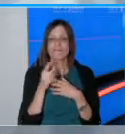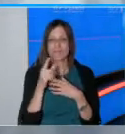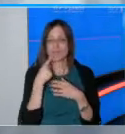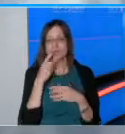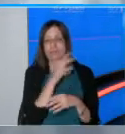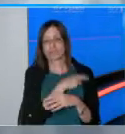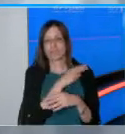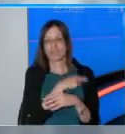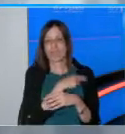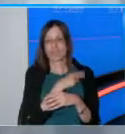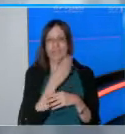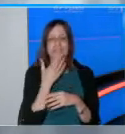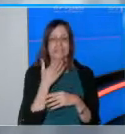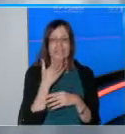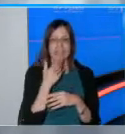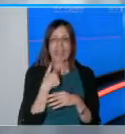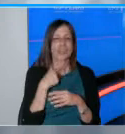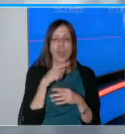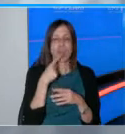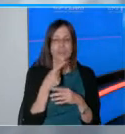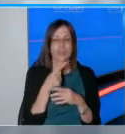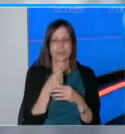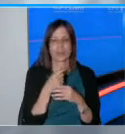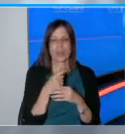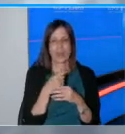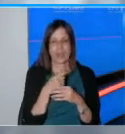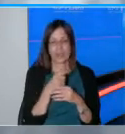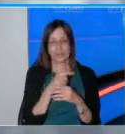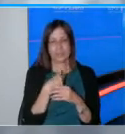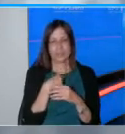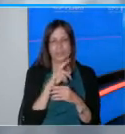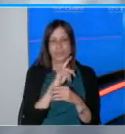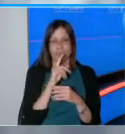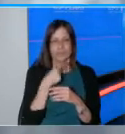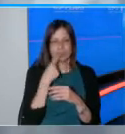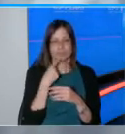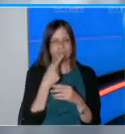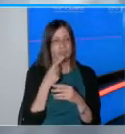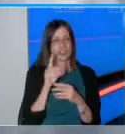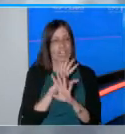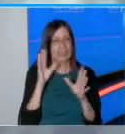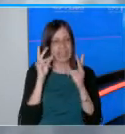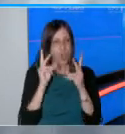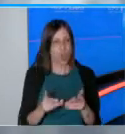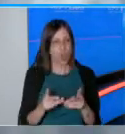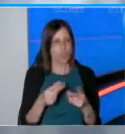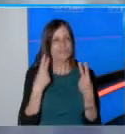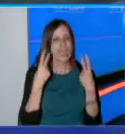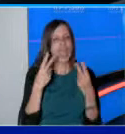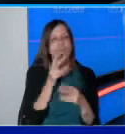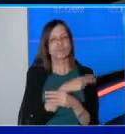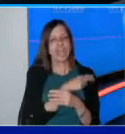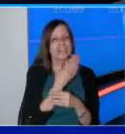ממעיט, אני לא ממעיט מהערך, ברונו, אני לא ממעיט מהיכולות ומהערך משטרת